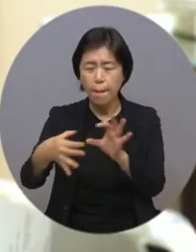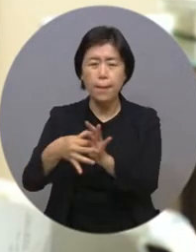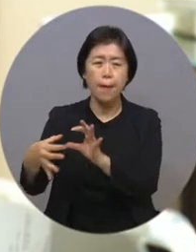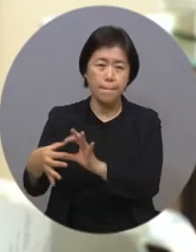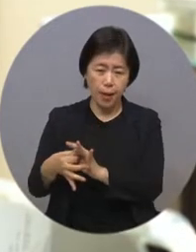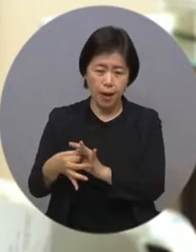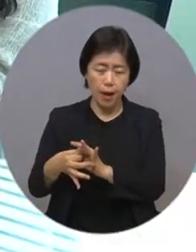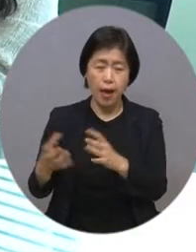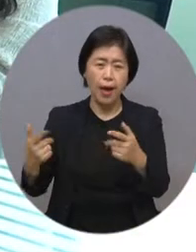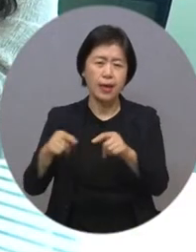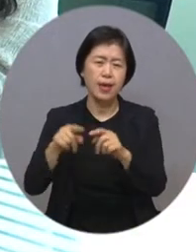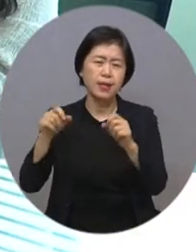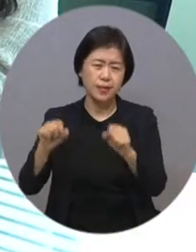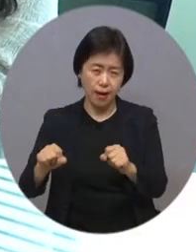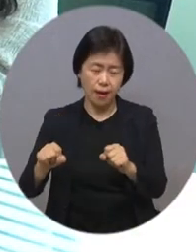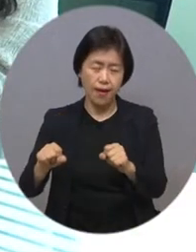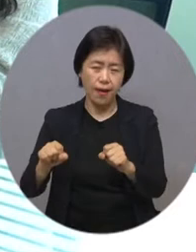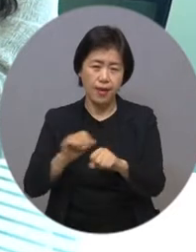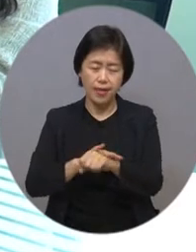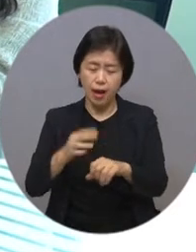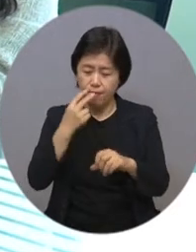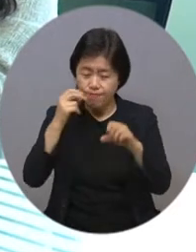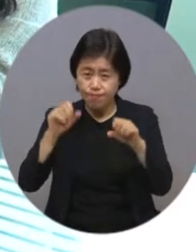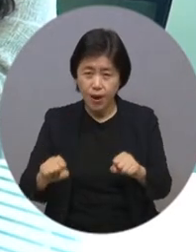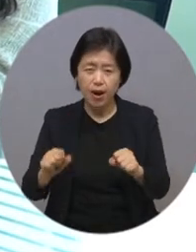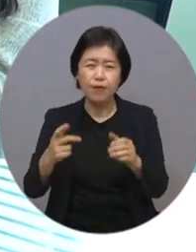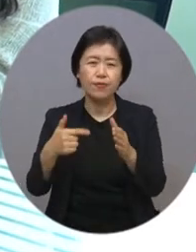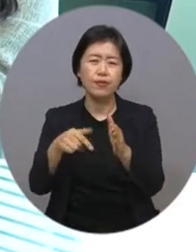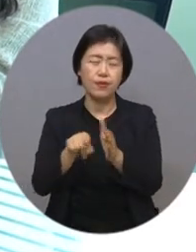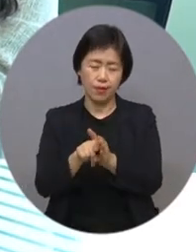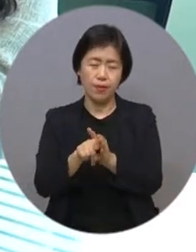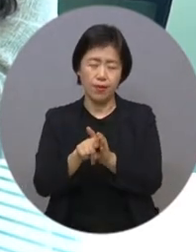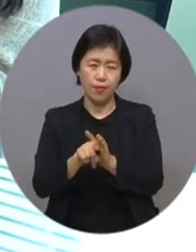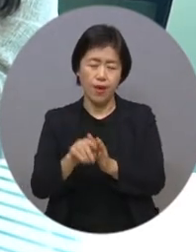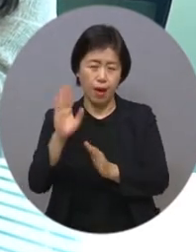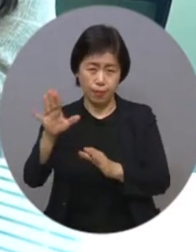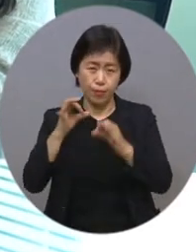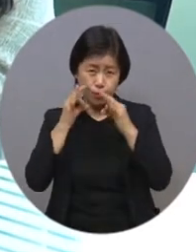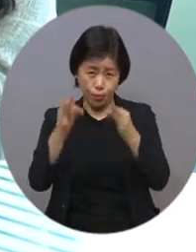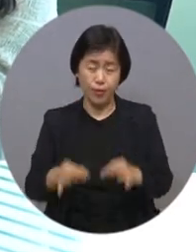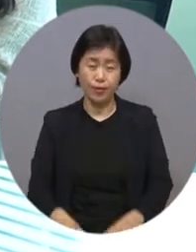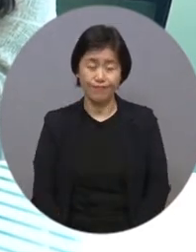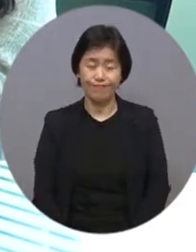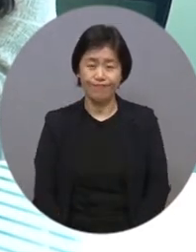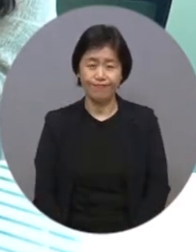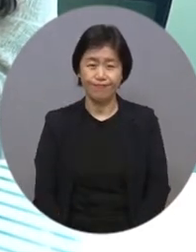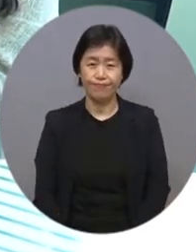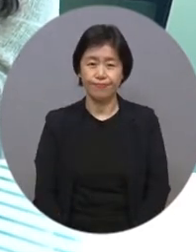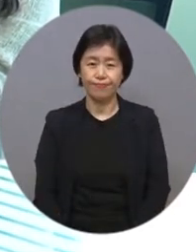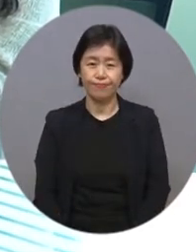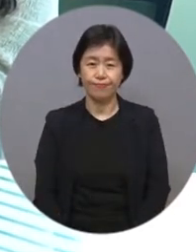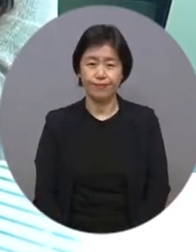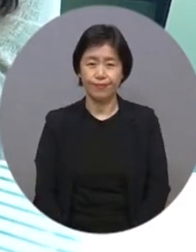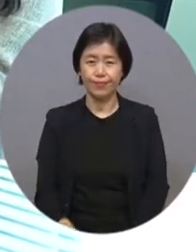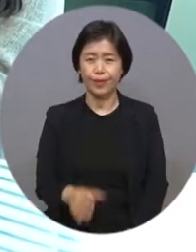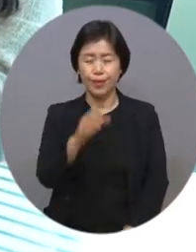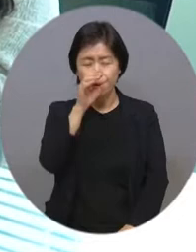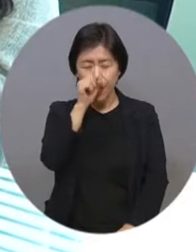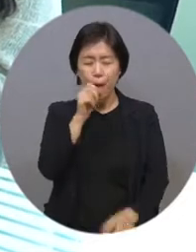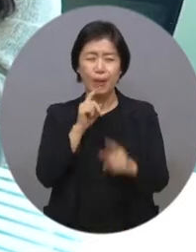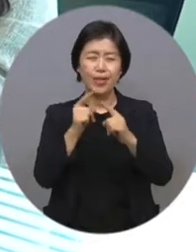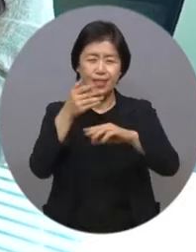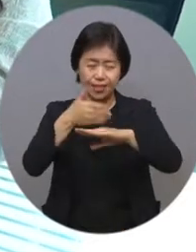이제 공생할 수 있는 그런 기업으로 남기를 희망을 하고요. 저희 직원들도 같이 하기를 좀 희망을 합니다. 네, 너무 좋은